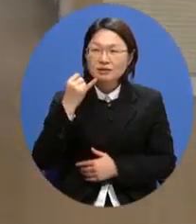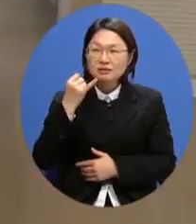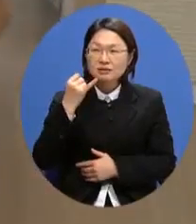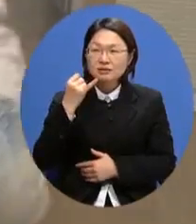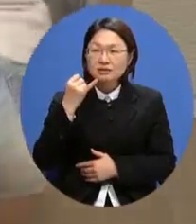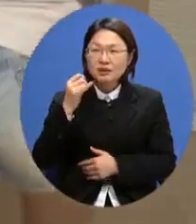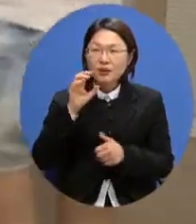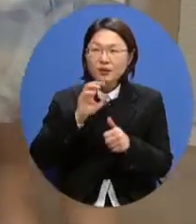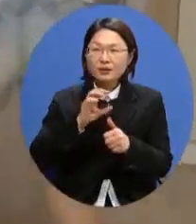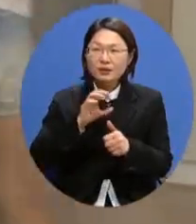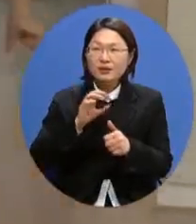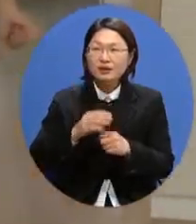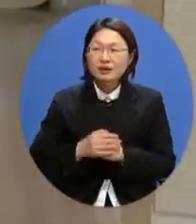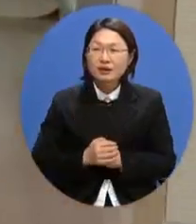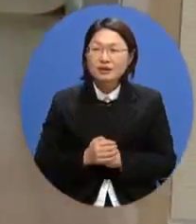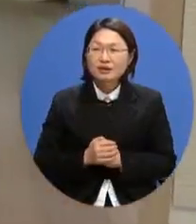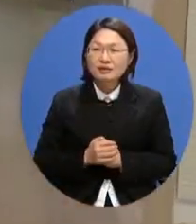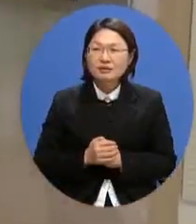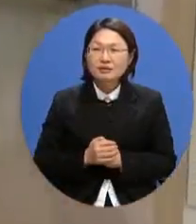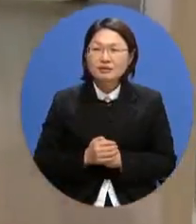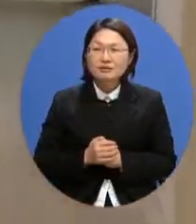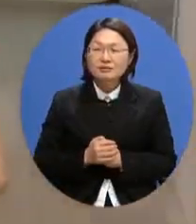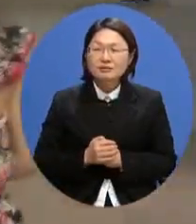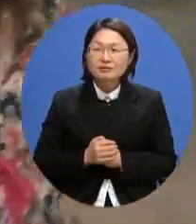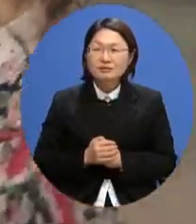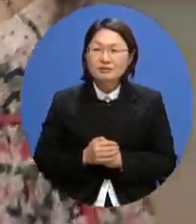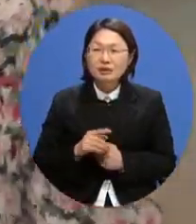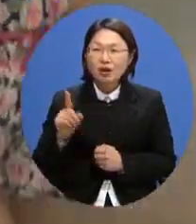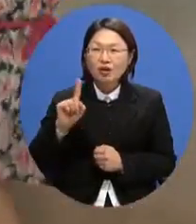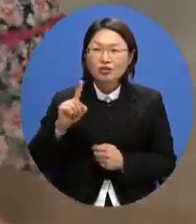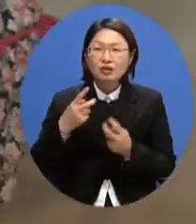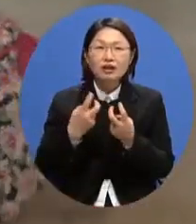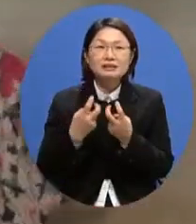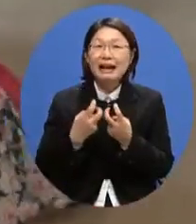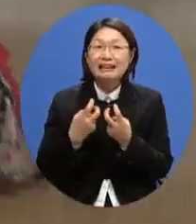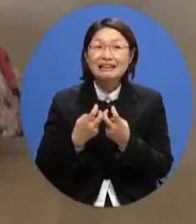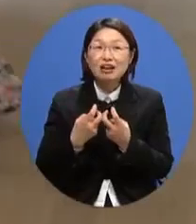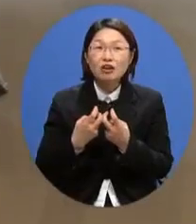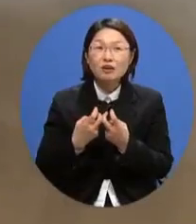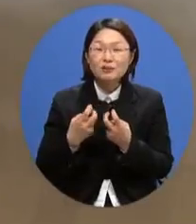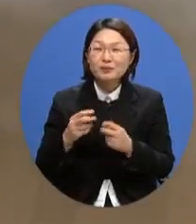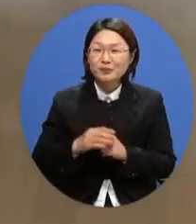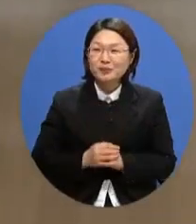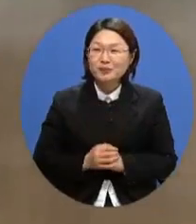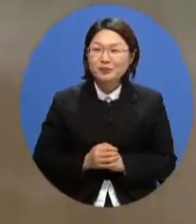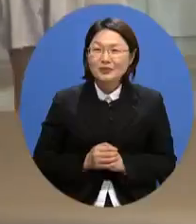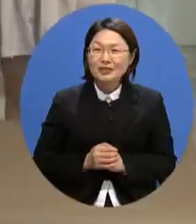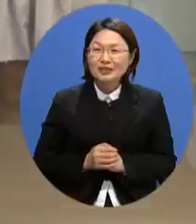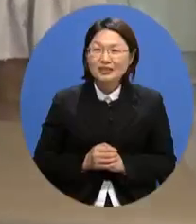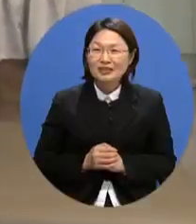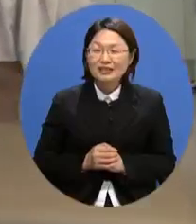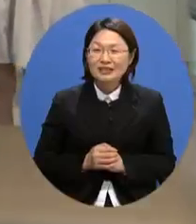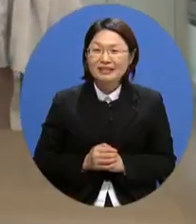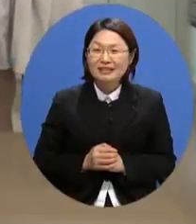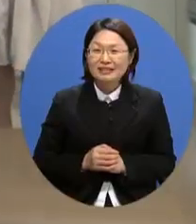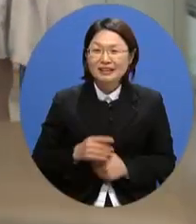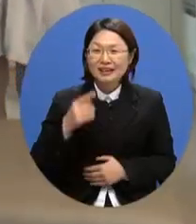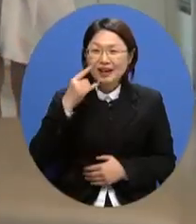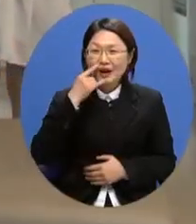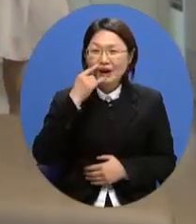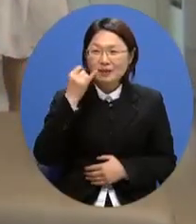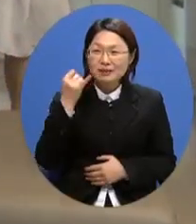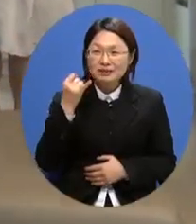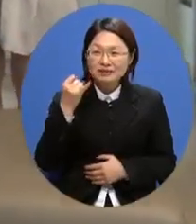주라. 야! 그렇게 확 가져가면 어떡해? 동생 다치겠다. 야!